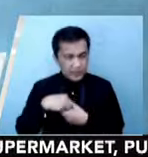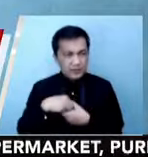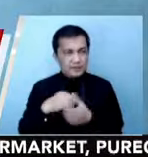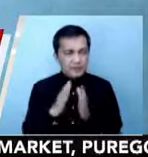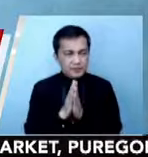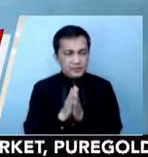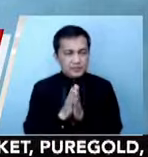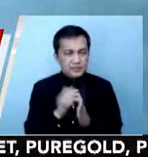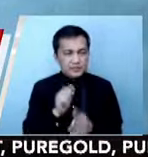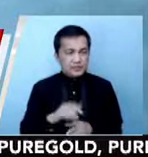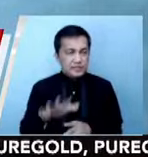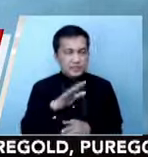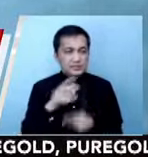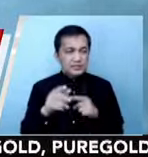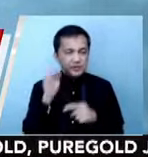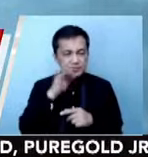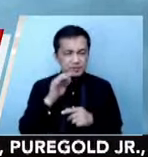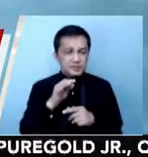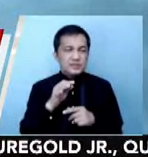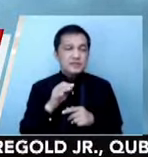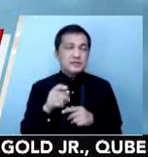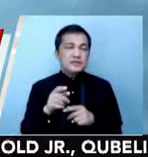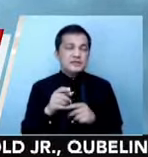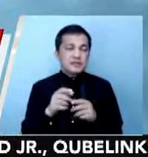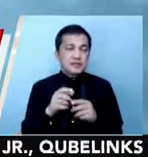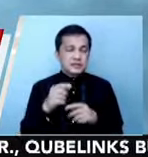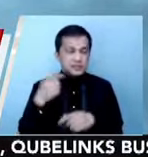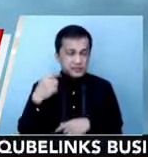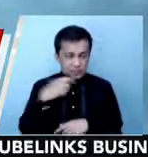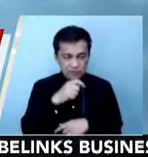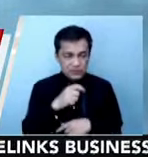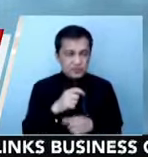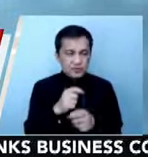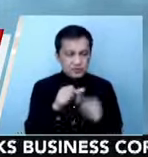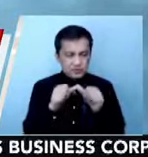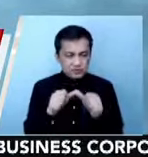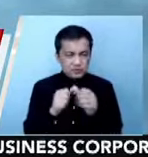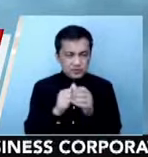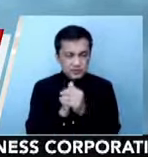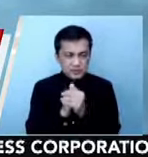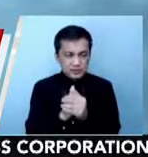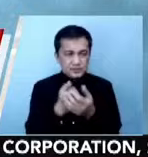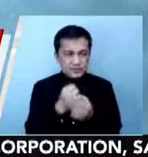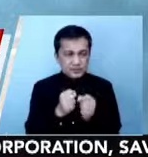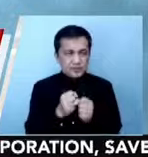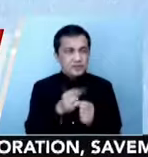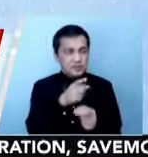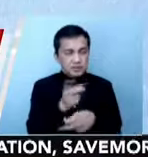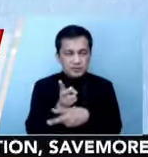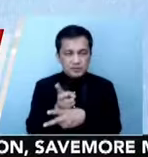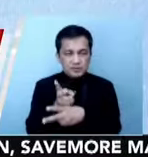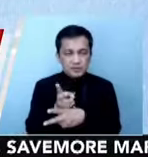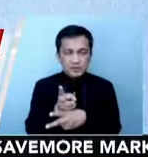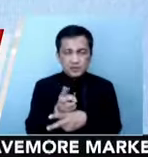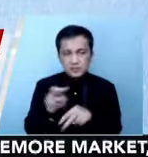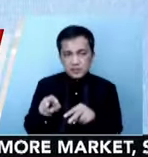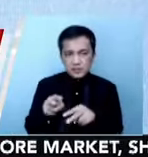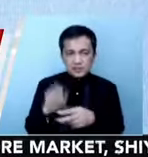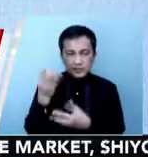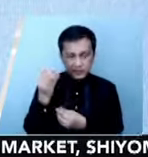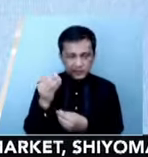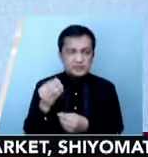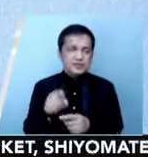continue to pray for their safety. And of course, makinig tayo sa mga local authorities for updates about yung kalagayan nila